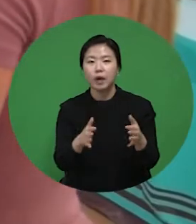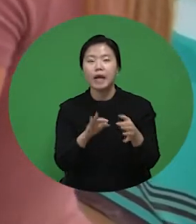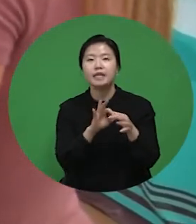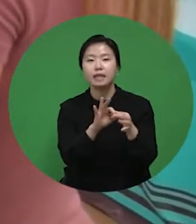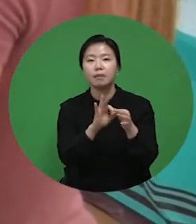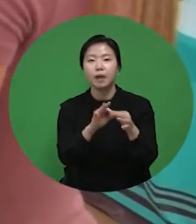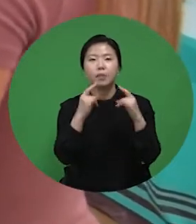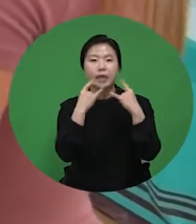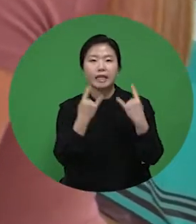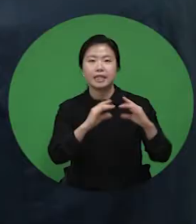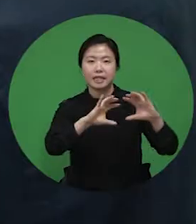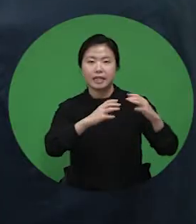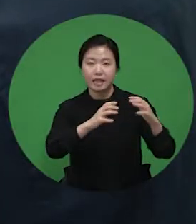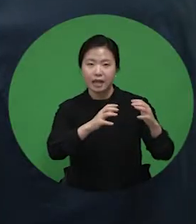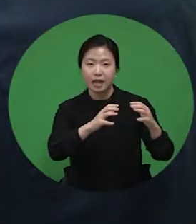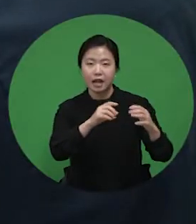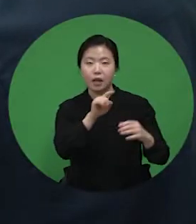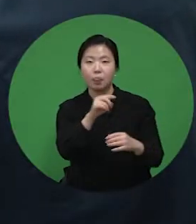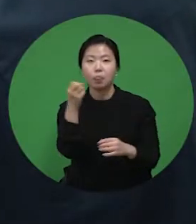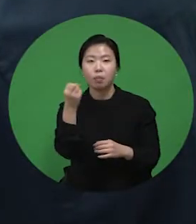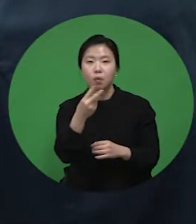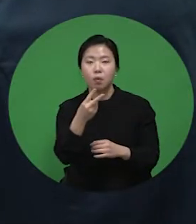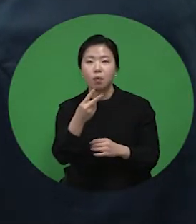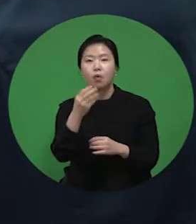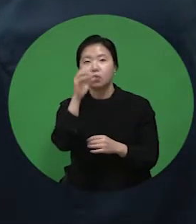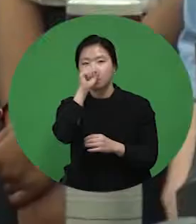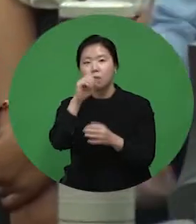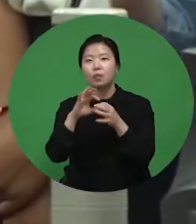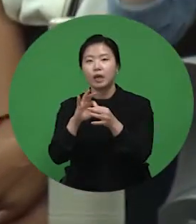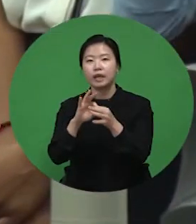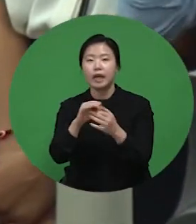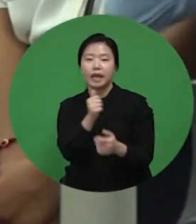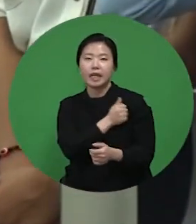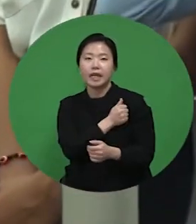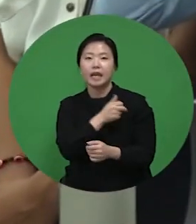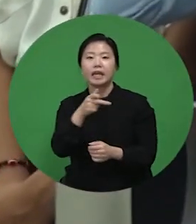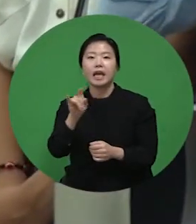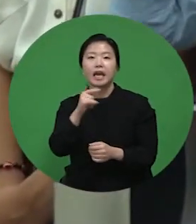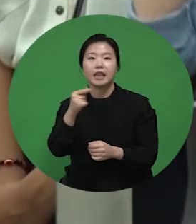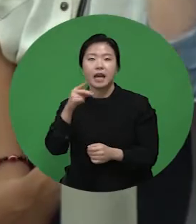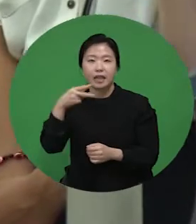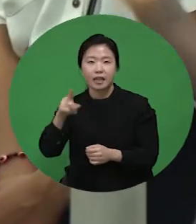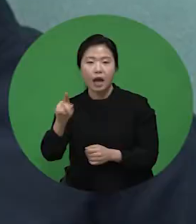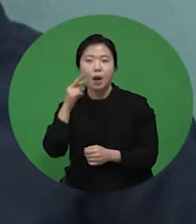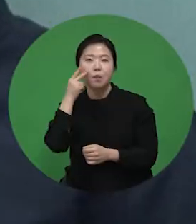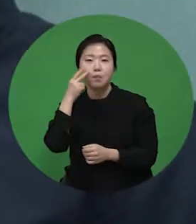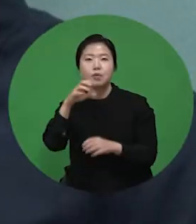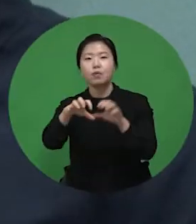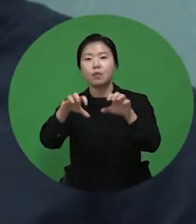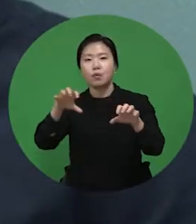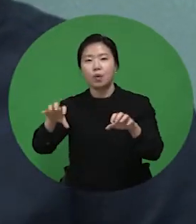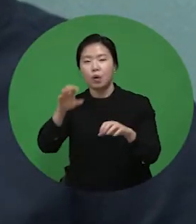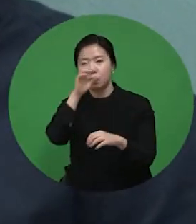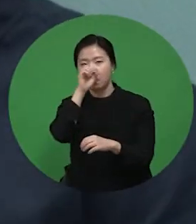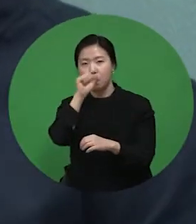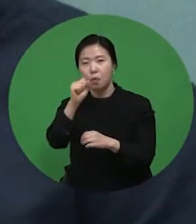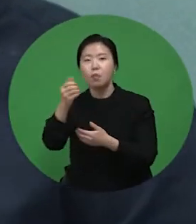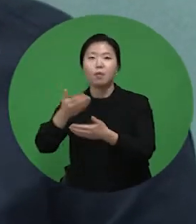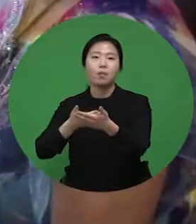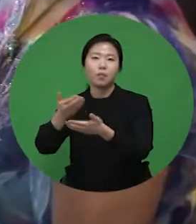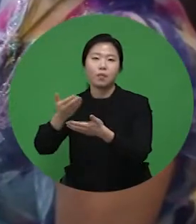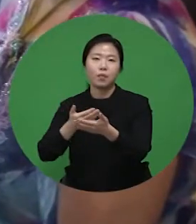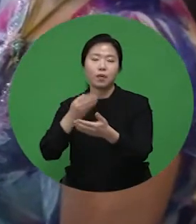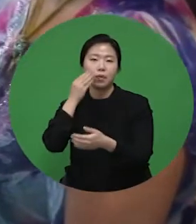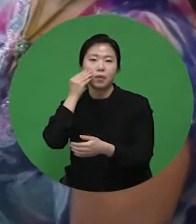구로구는 그동안 자매 도시인 프랑스 이시 레몰리노시나 우호 도시인 캐나다 노스 밴쿠버구, 미국 유니온시티